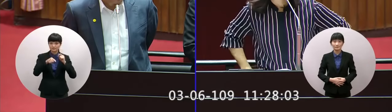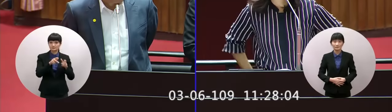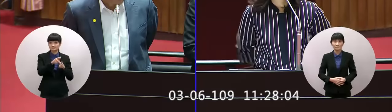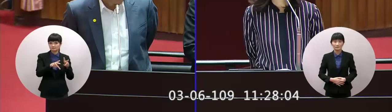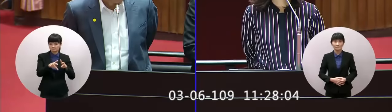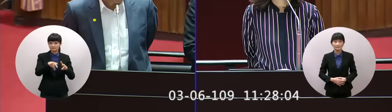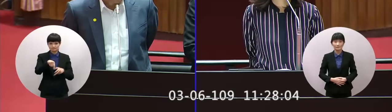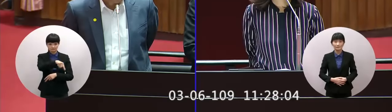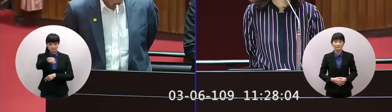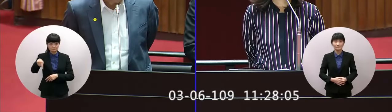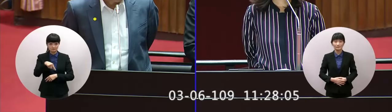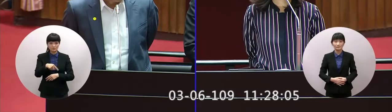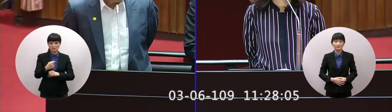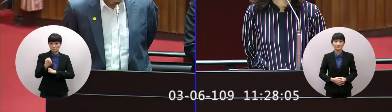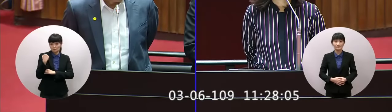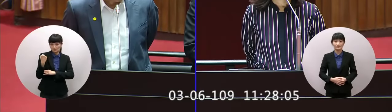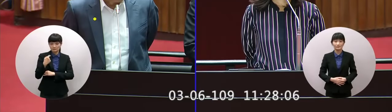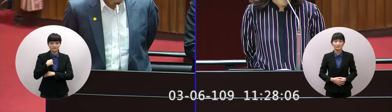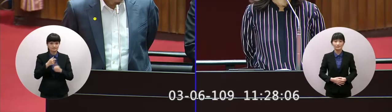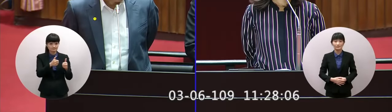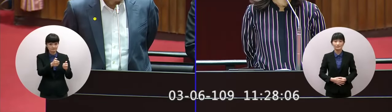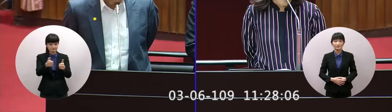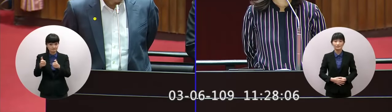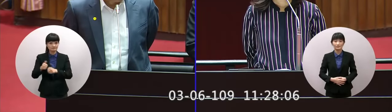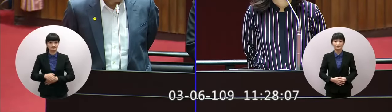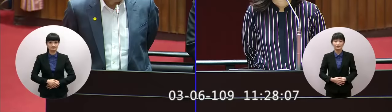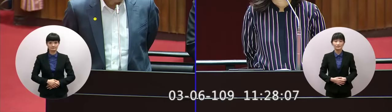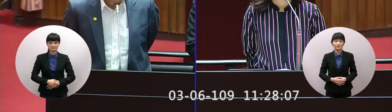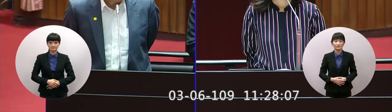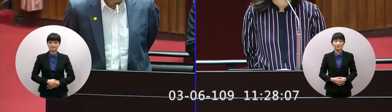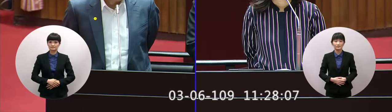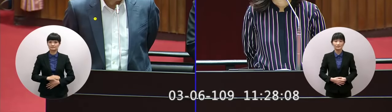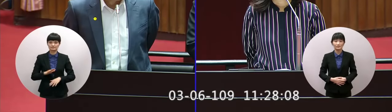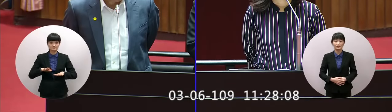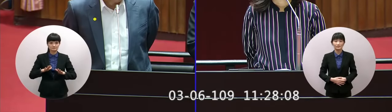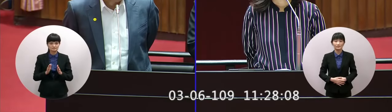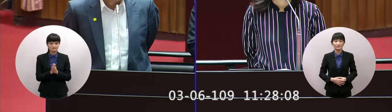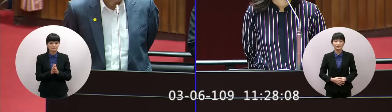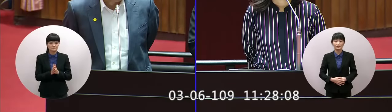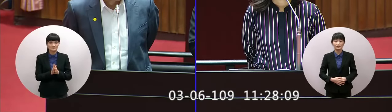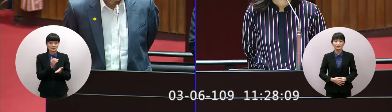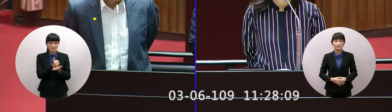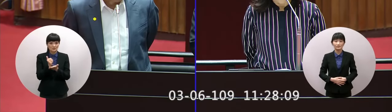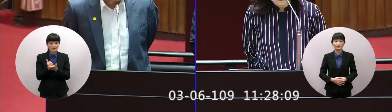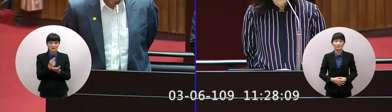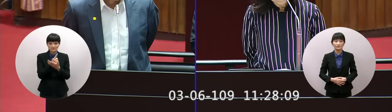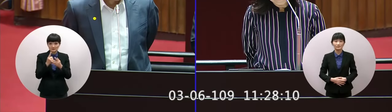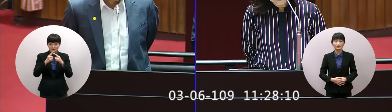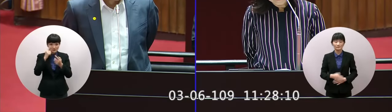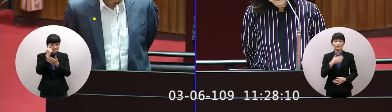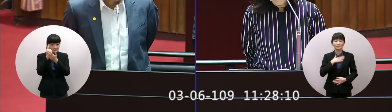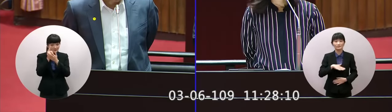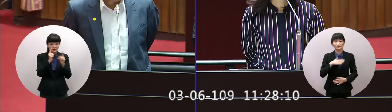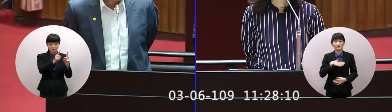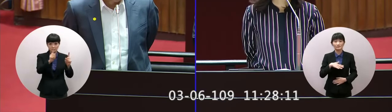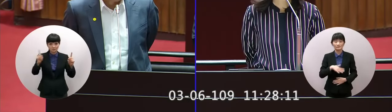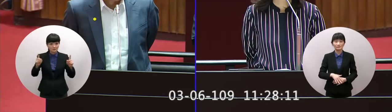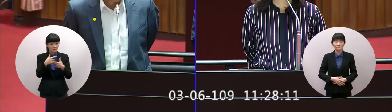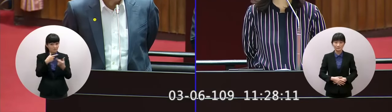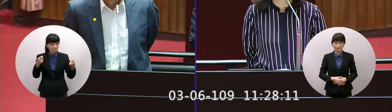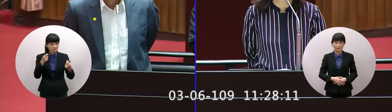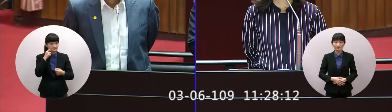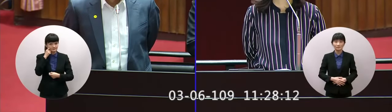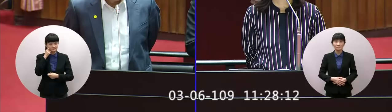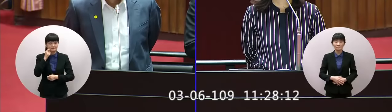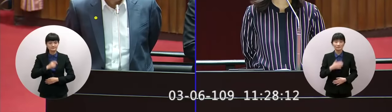线的努力，我们非常的感谢。好，那不过呢，他大概也没有办法让每人每天一片，好，所以大家还是要准 确来使用。那要